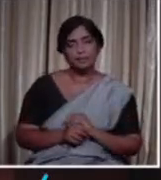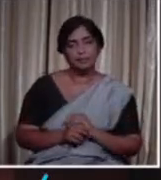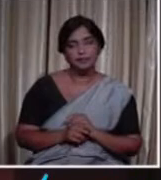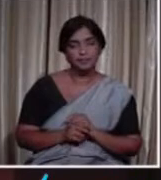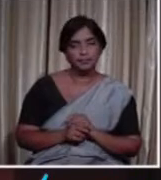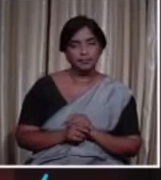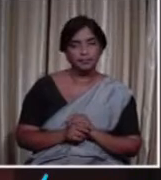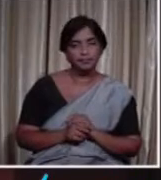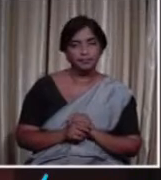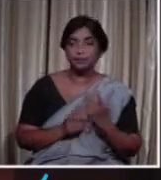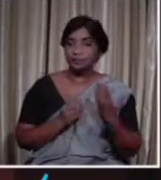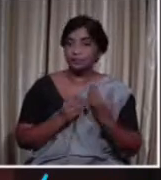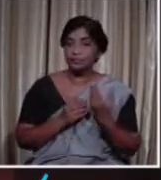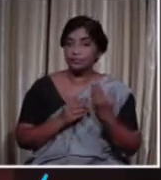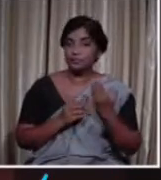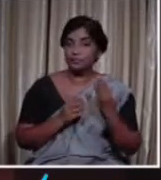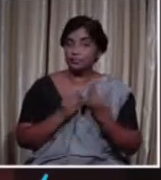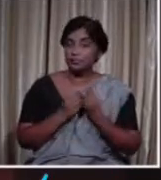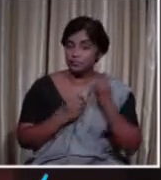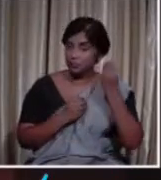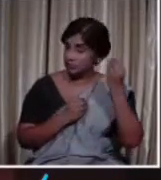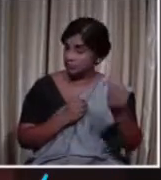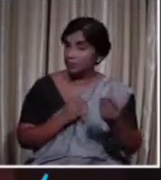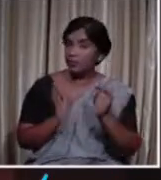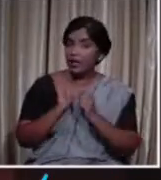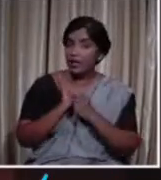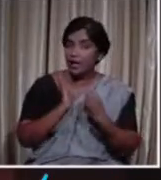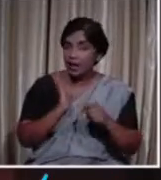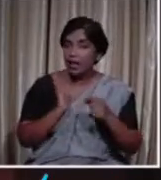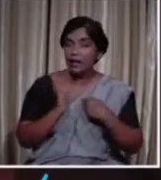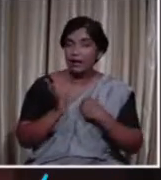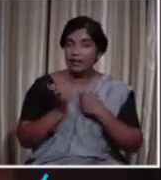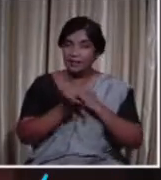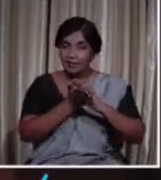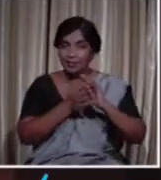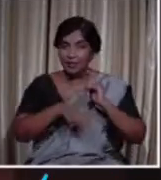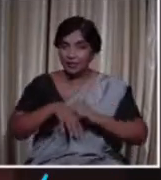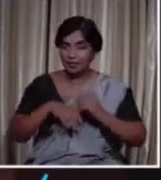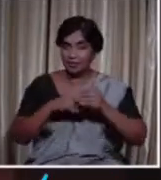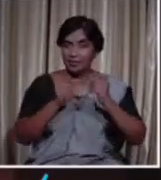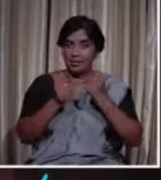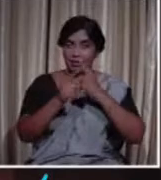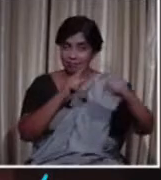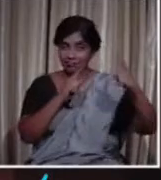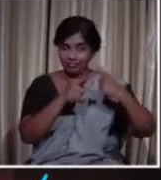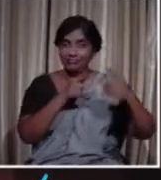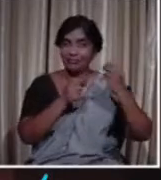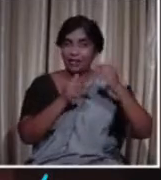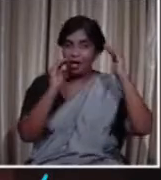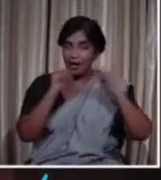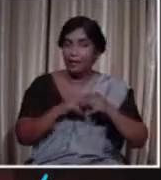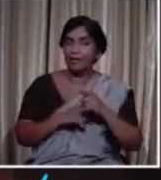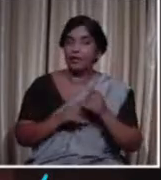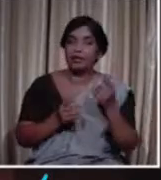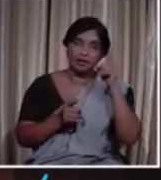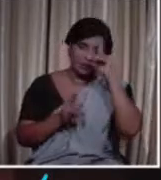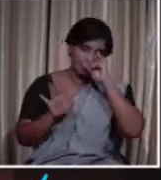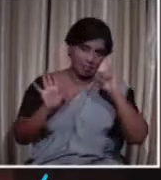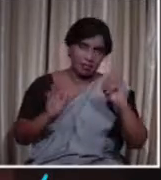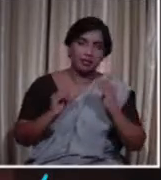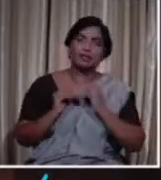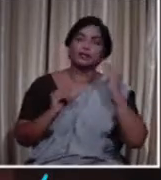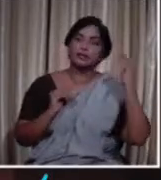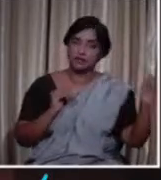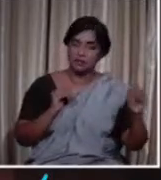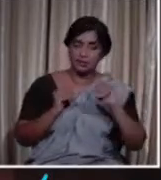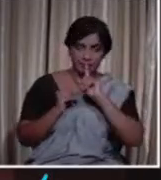දැන් ඒගොල්ලෝ දුන්න මොරටෝරියම් එක, ඒ කියන්නේ ණය සහන කාලය, ණය ගෙවීමේ සහන කාලය තව මාස 6කින් දික් කරලා